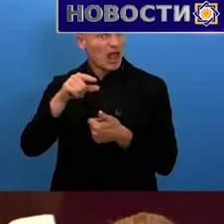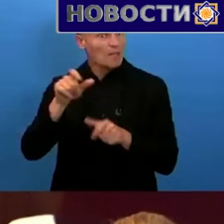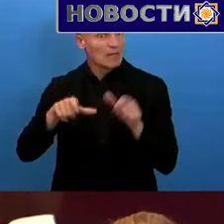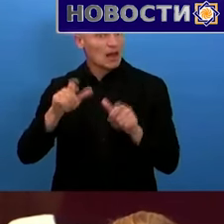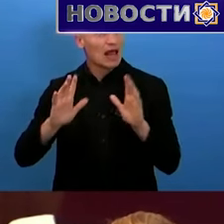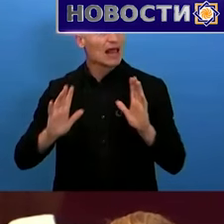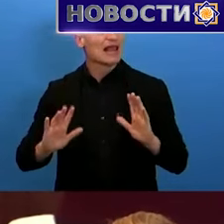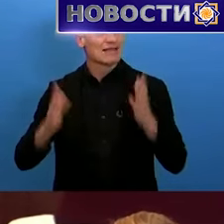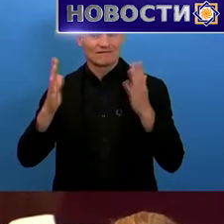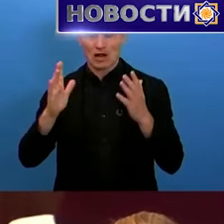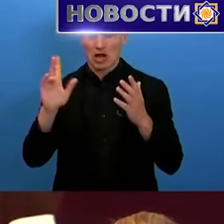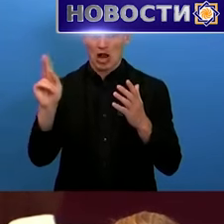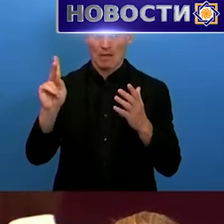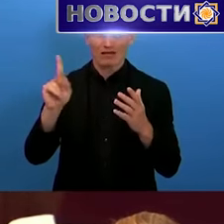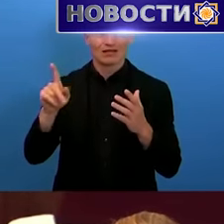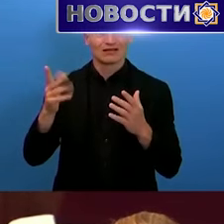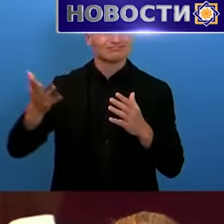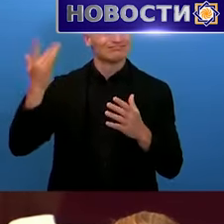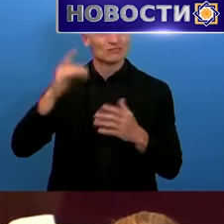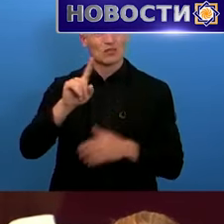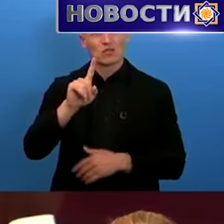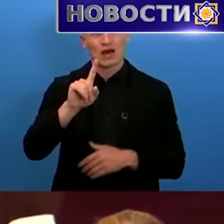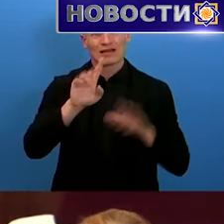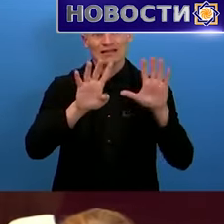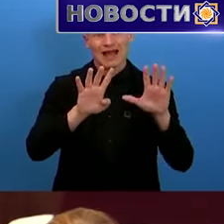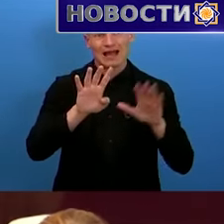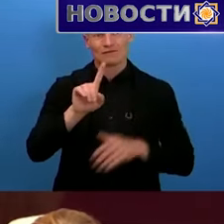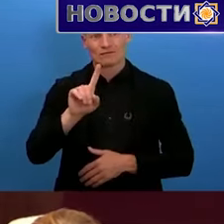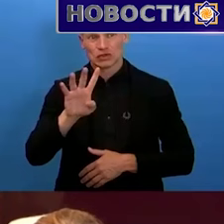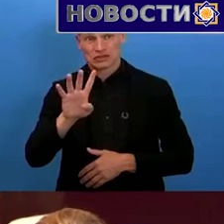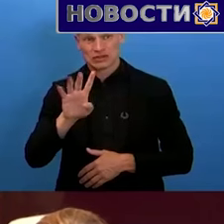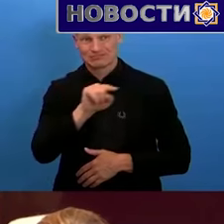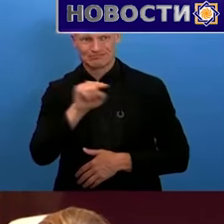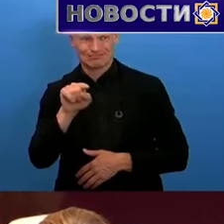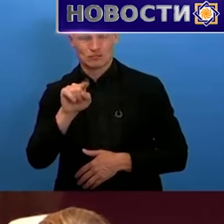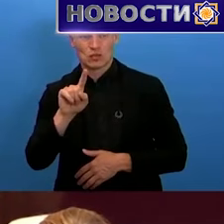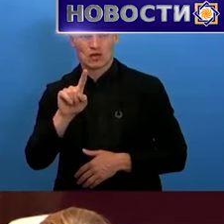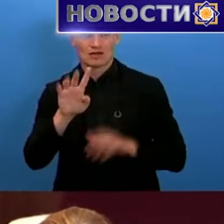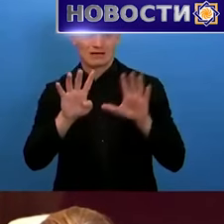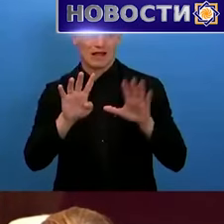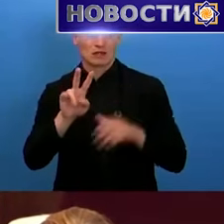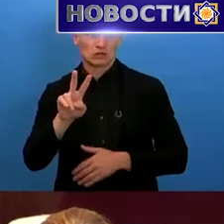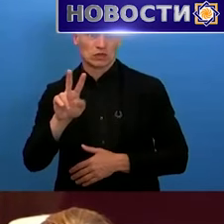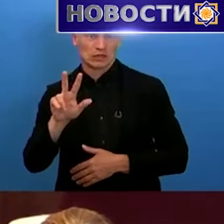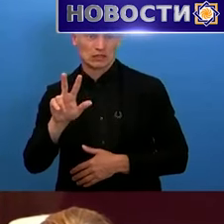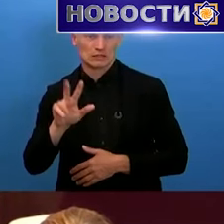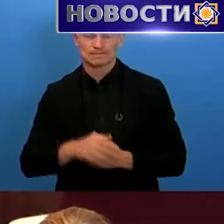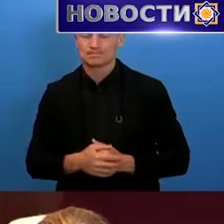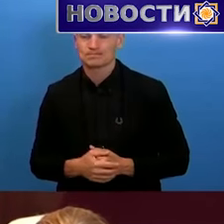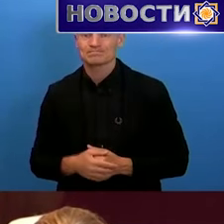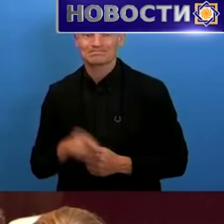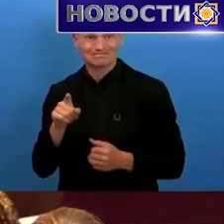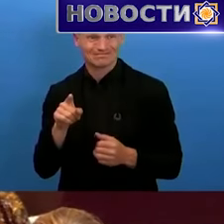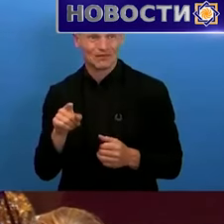и соответствующей конвенции, по-прежнему является членом этой прославленной организации, подчеркнул Арменак Абрамян.